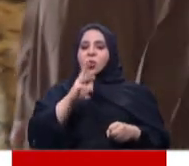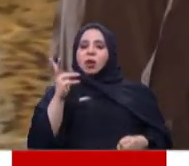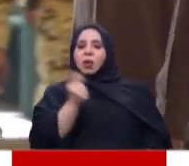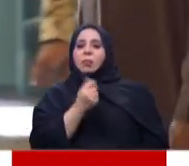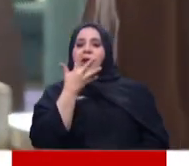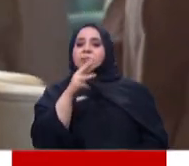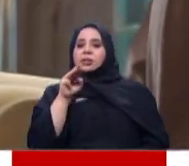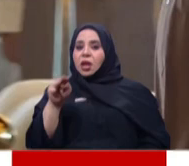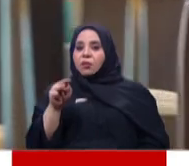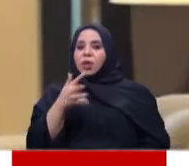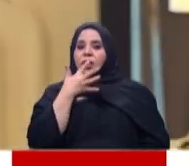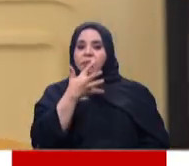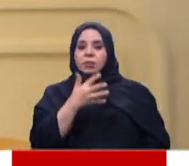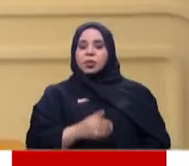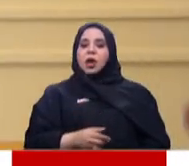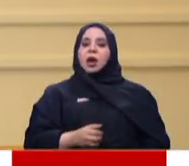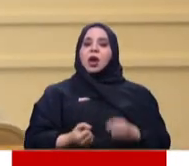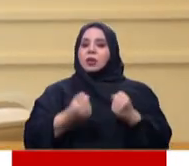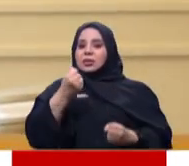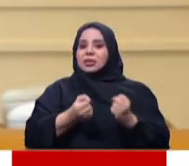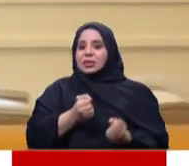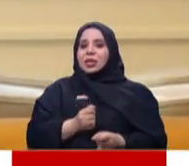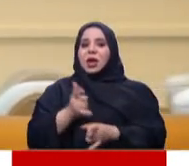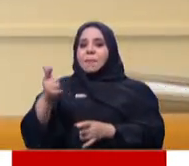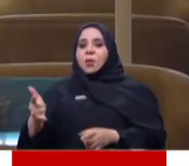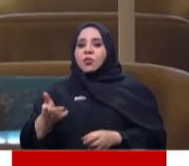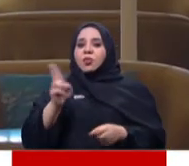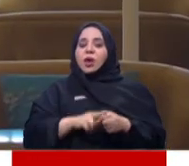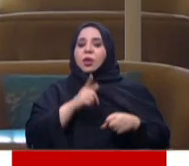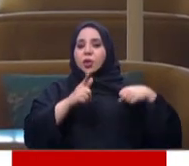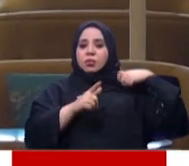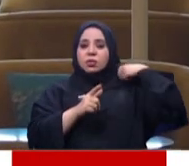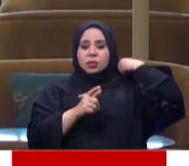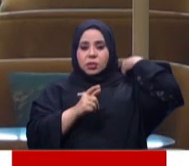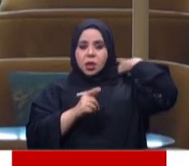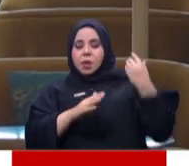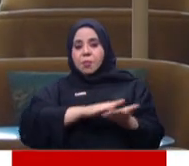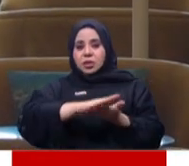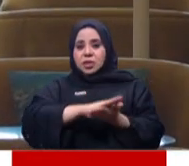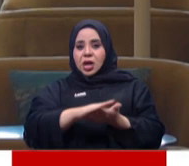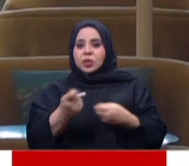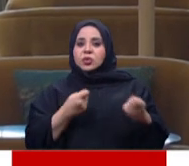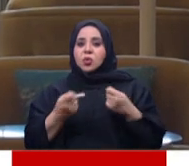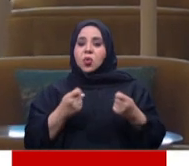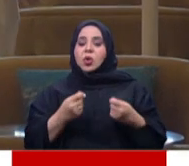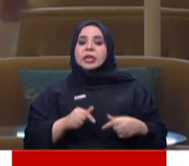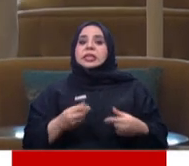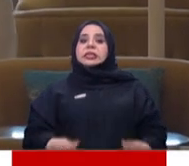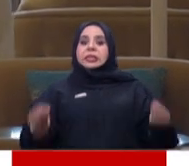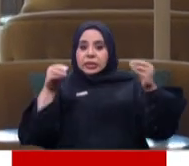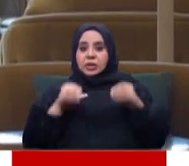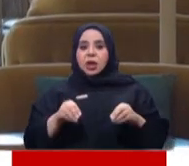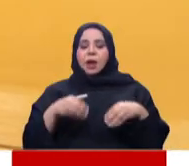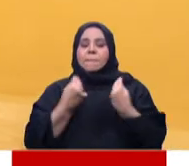الإجمالي 5500 موقف، كما تبلغ مساحة الأسواق الحرة 4 أضعاف المساحة